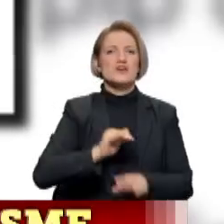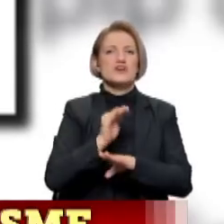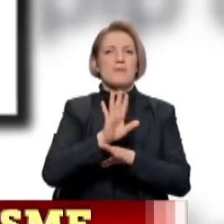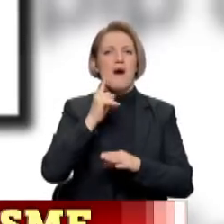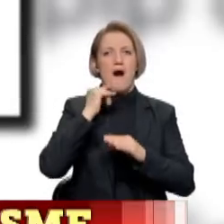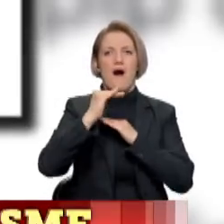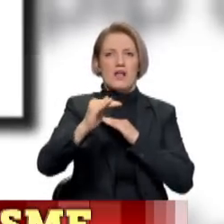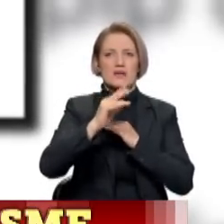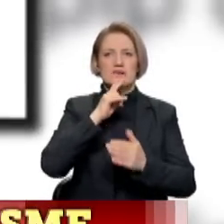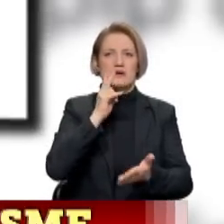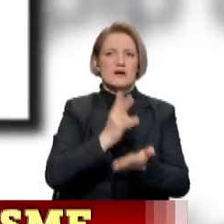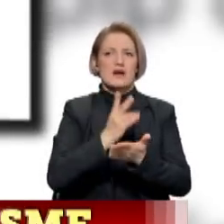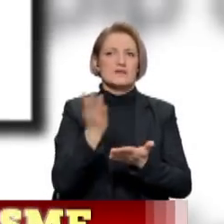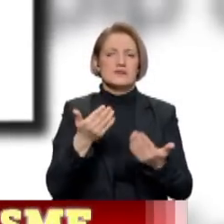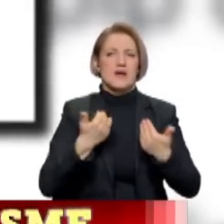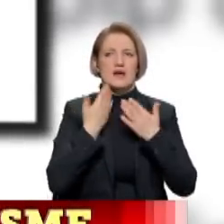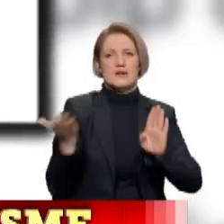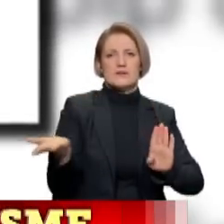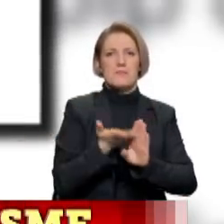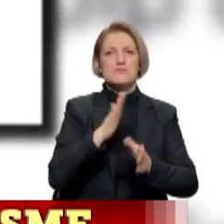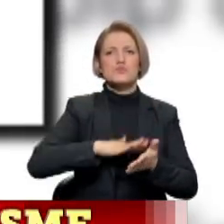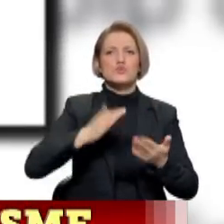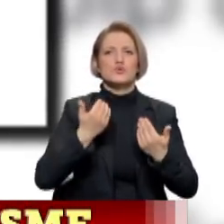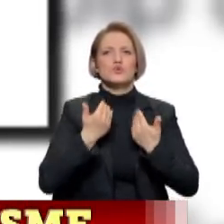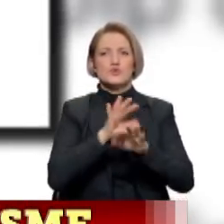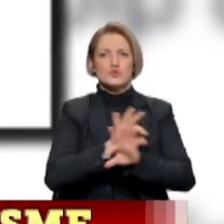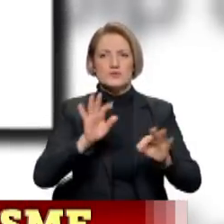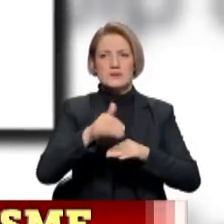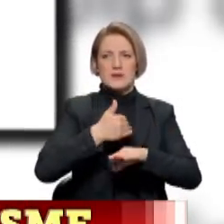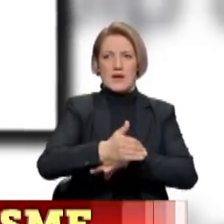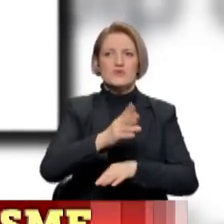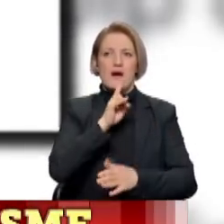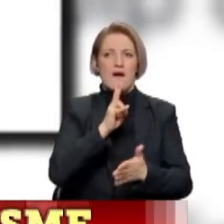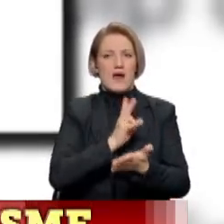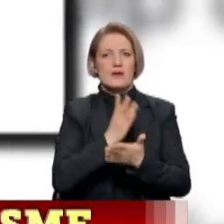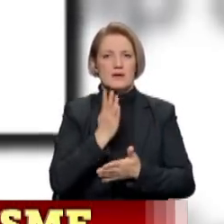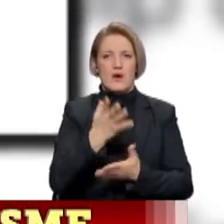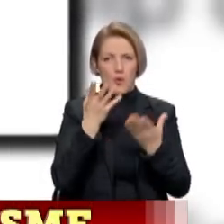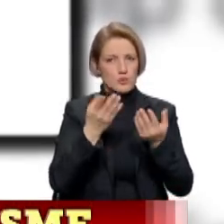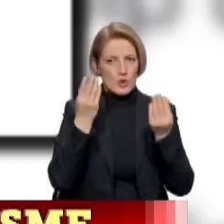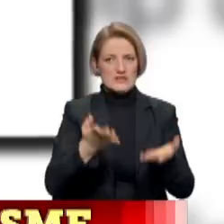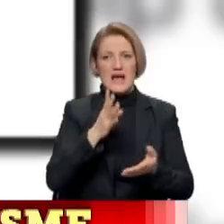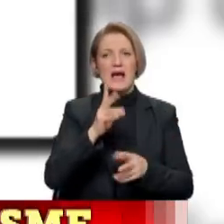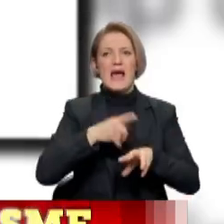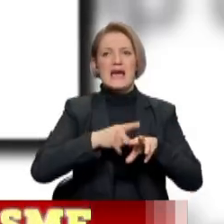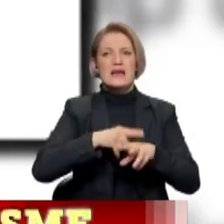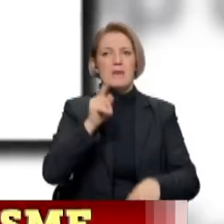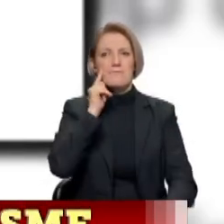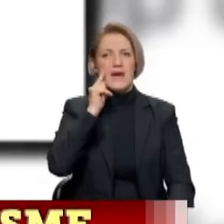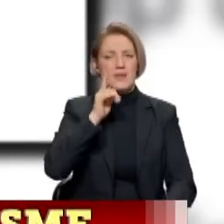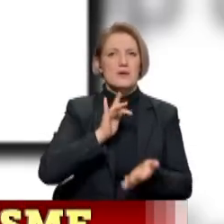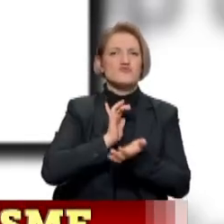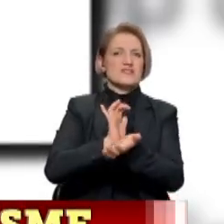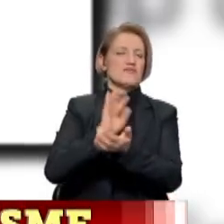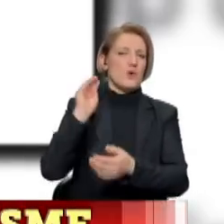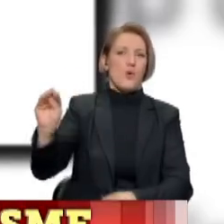Halkın kararına bu kaçıncı yargı darbesi? Bütün hukuksuzluklar er geç halkın kararına çarpıp döner. Oldu olacak, Ekrem Bey'i Pınarhisar cezaevine de